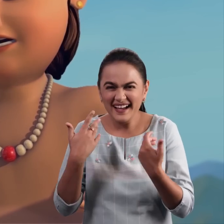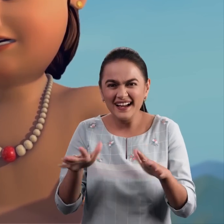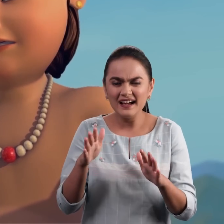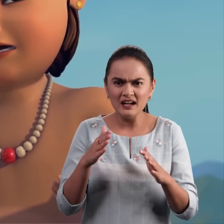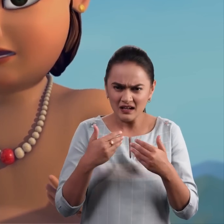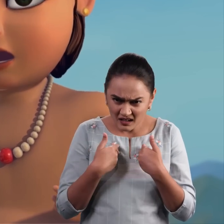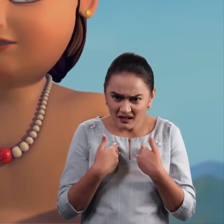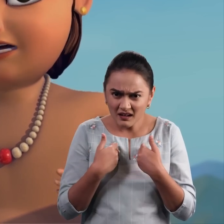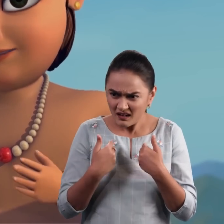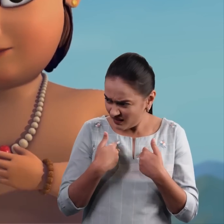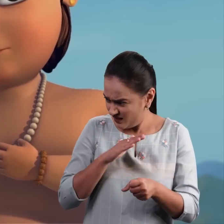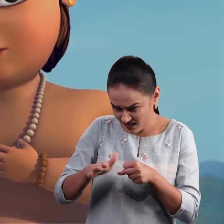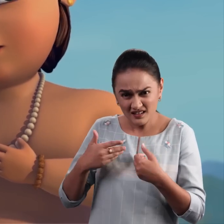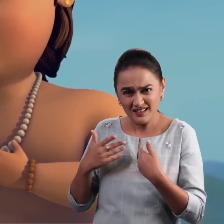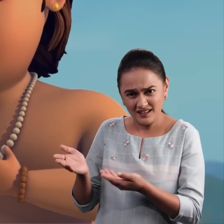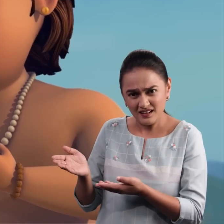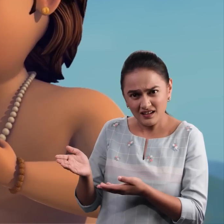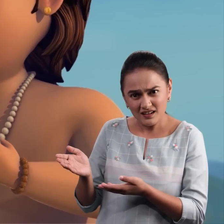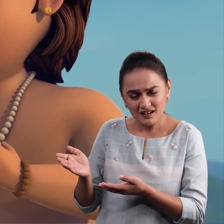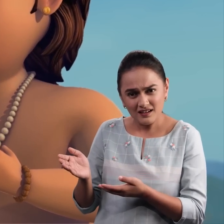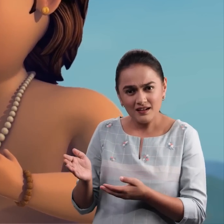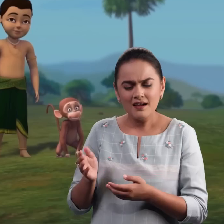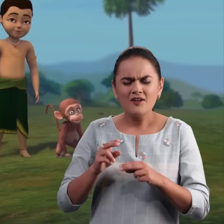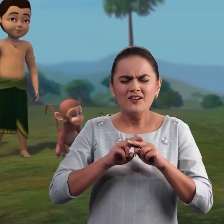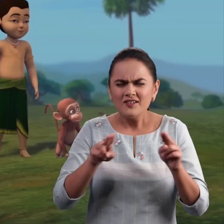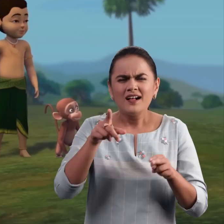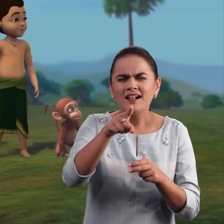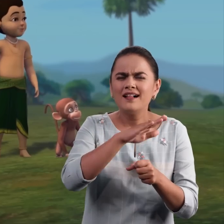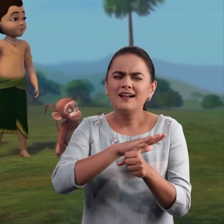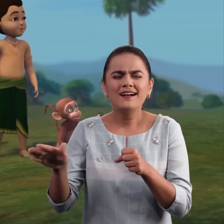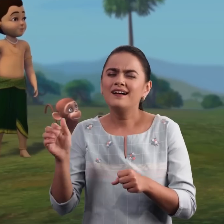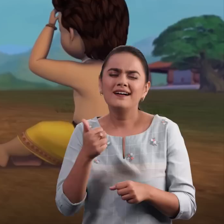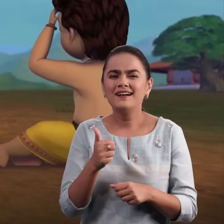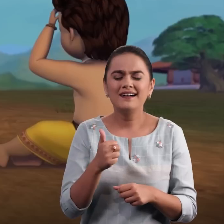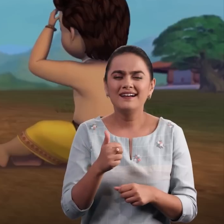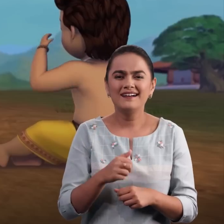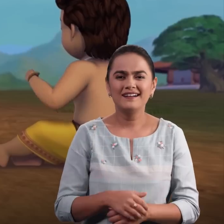कृष्णा। मैंने इसे मारा? पूरी तरह तो नहीं मेरे मित्र,